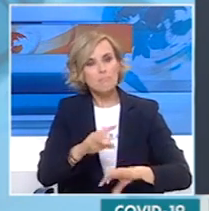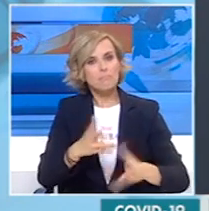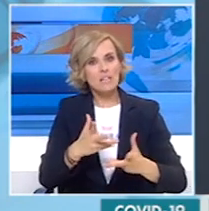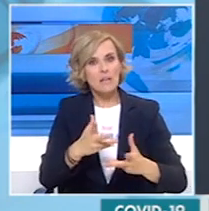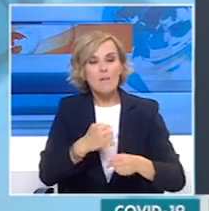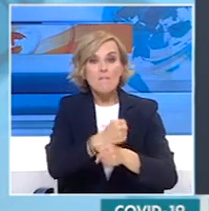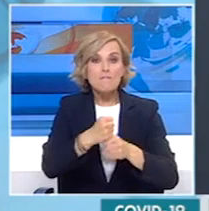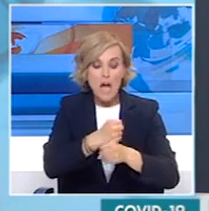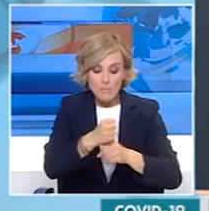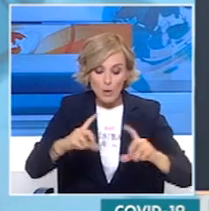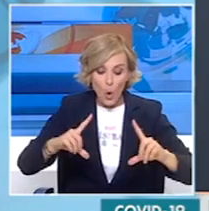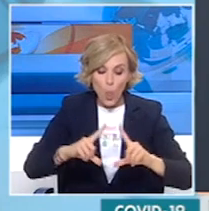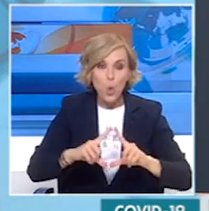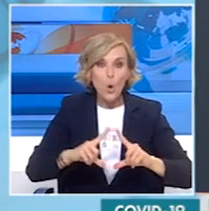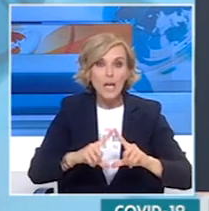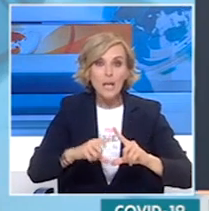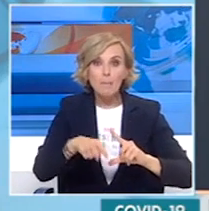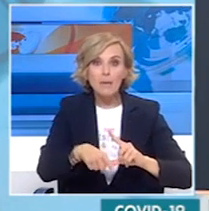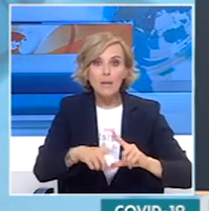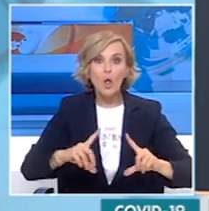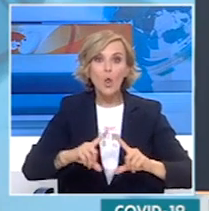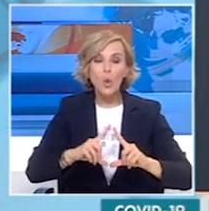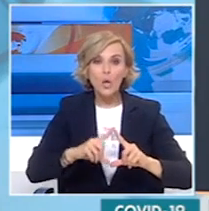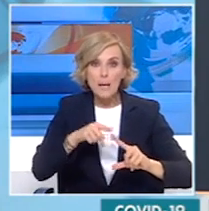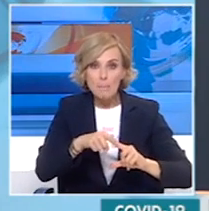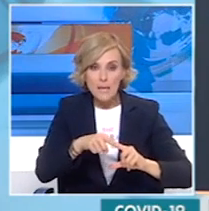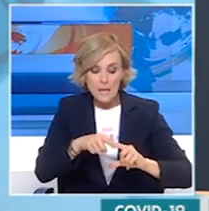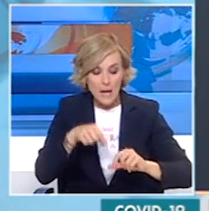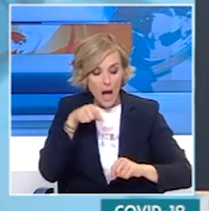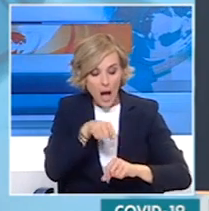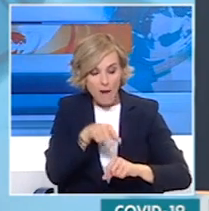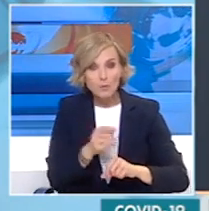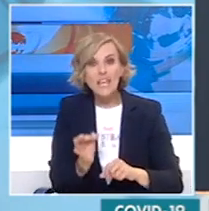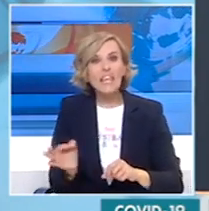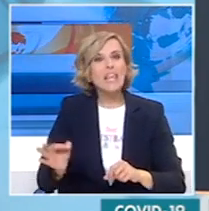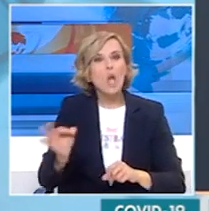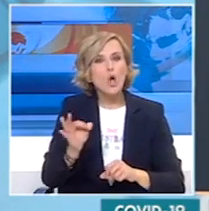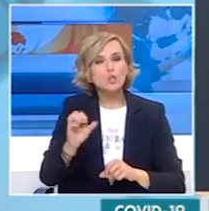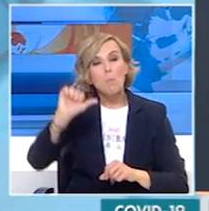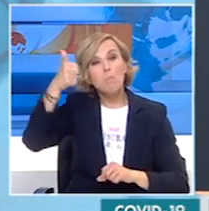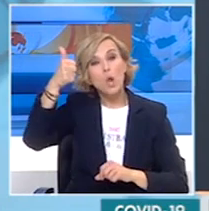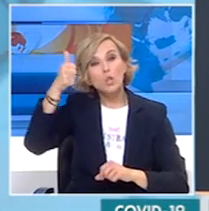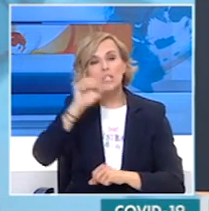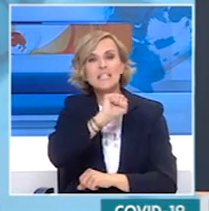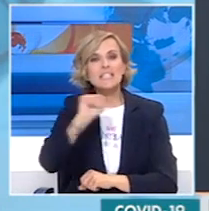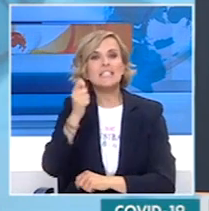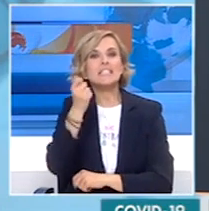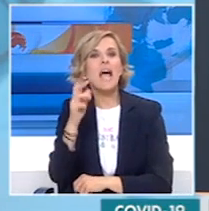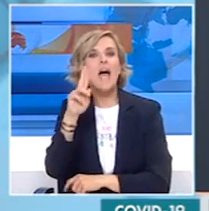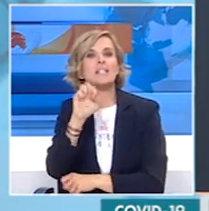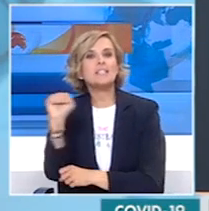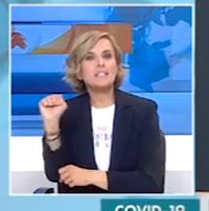θανατηφόρων δόσεων του ιού MERS. Ο ιός SARS ήταν ο πρώτος της κατηγορίας ο οποίος